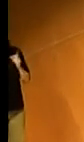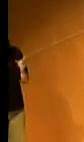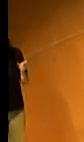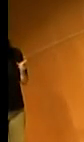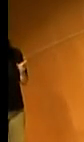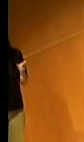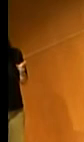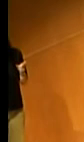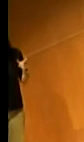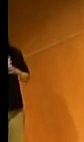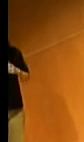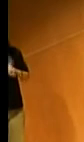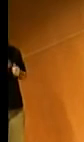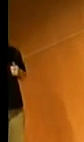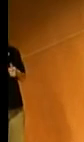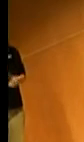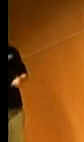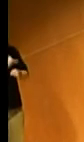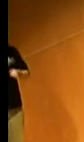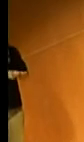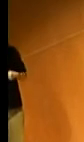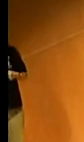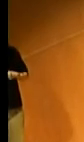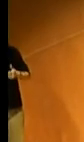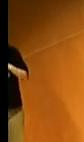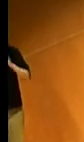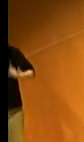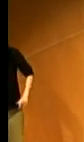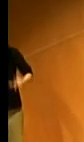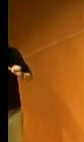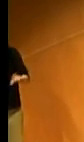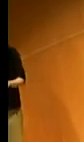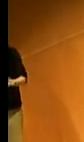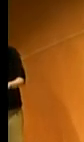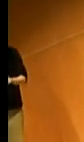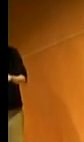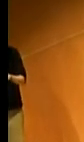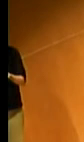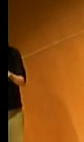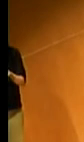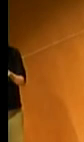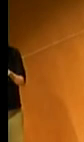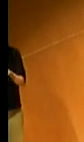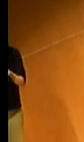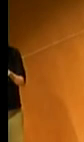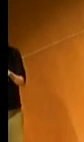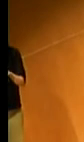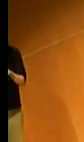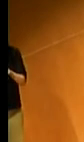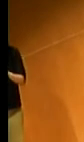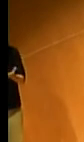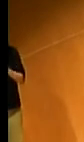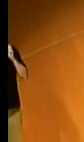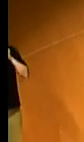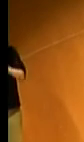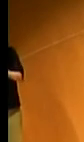c'était applicable. Et du coup, j'aurais voulu savoir si le dispositif il était mis en place en général, enfin nationalement, ou si c'était une exception du coup, dans vos lycées